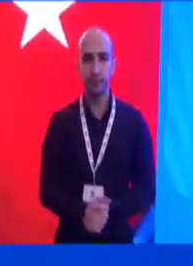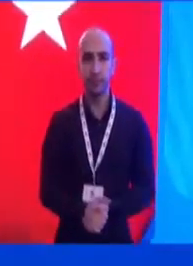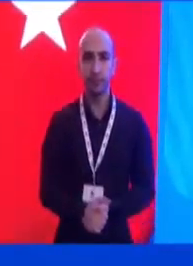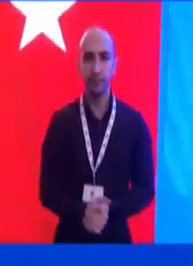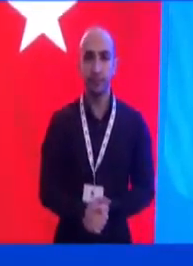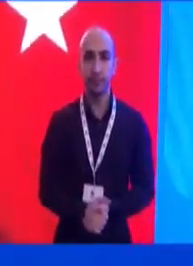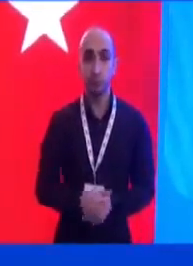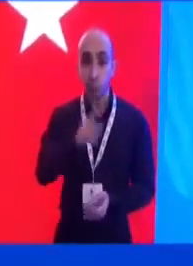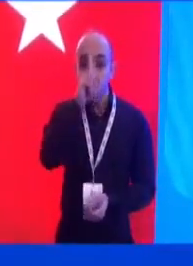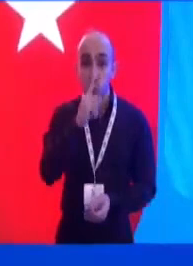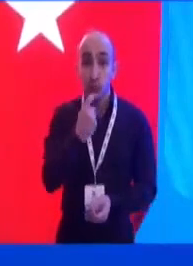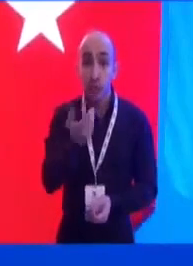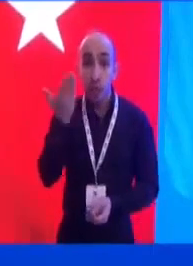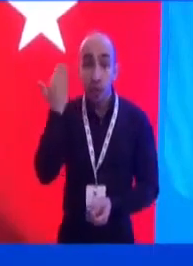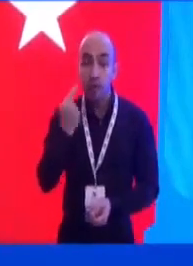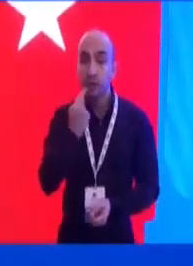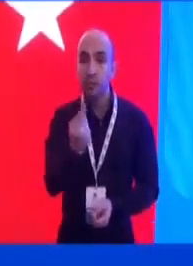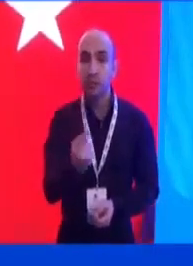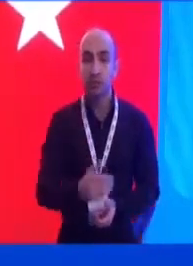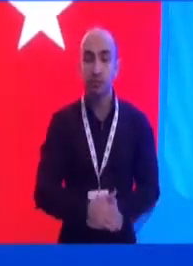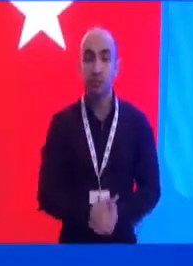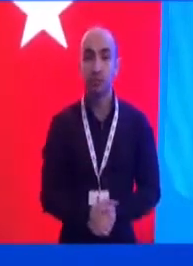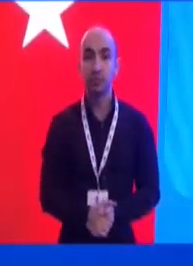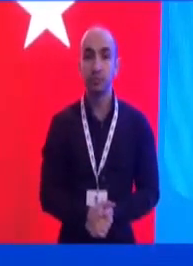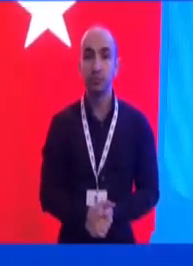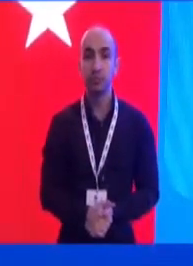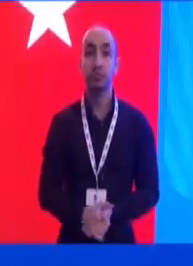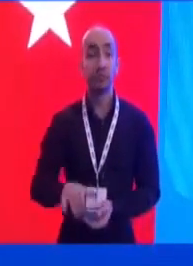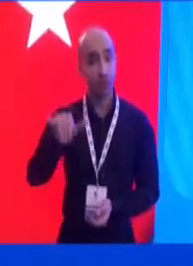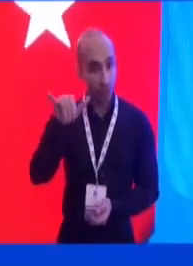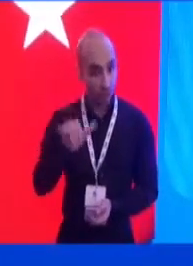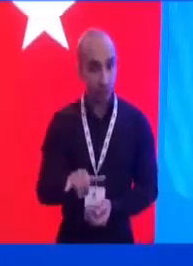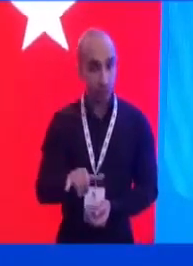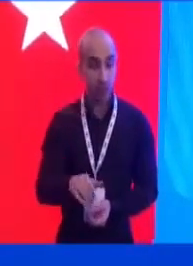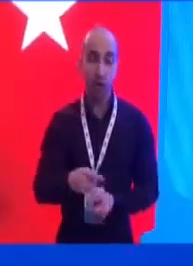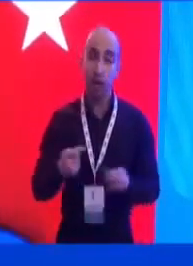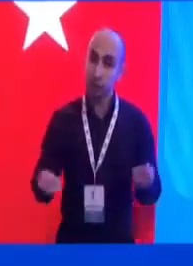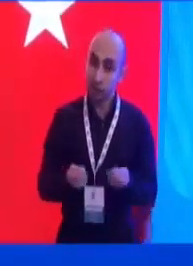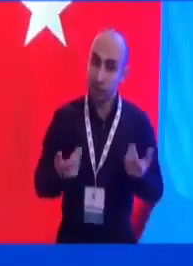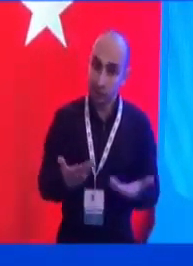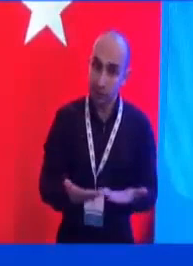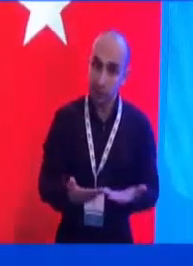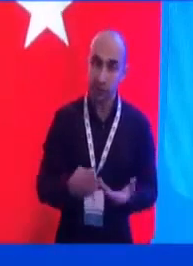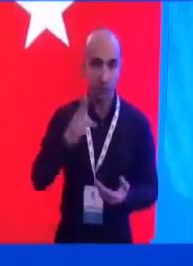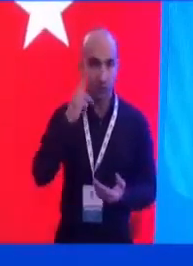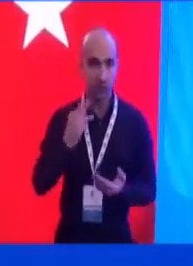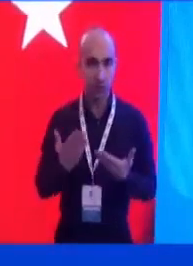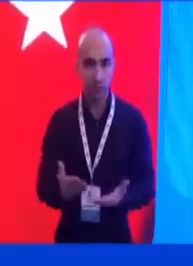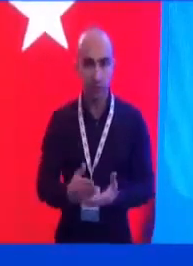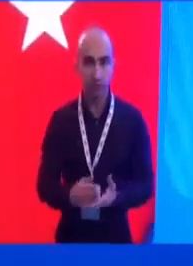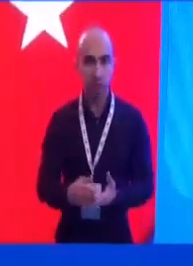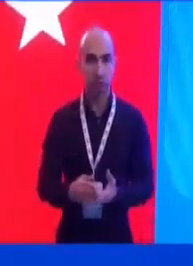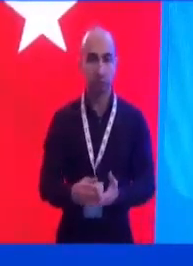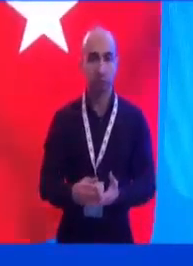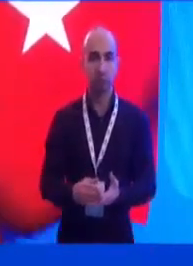100 sene önce söyleniyor arkadaşlar, bakın 100 sene. Hak azmindir, liyakatındır. Ne demek? Kimde